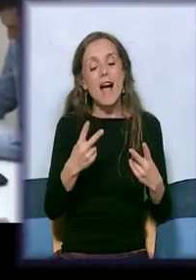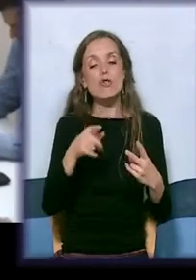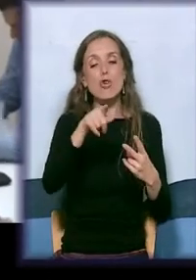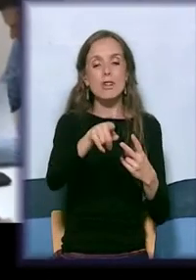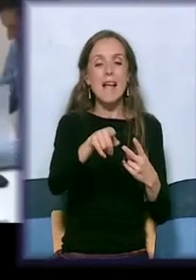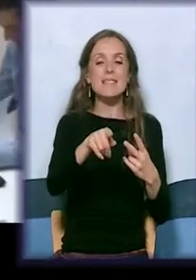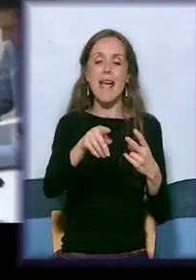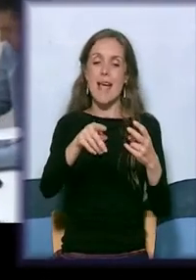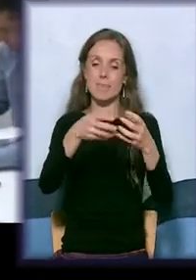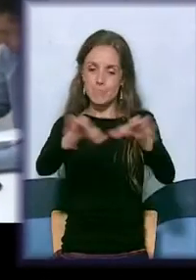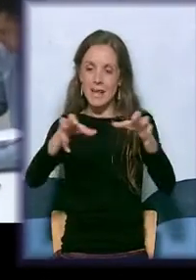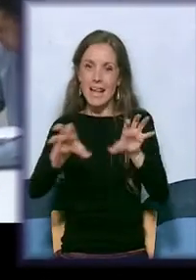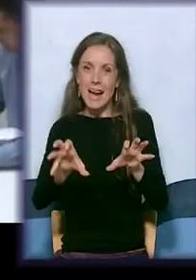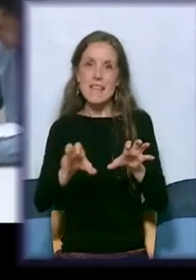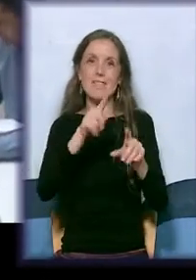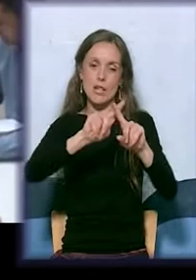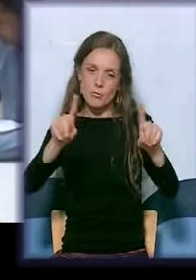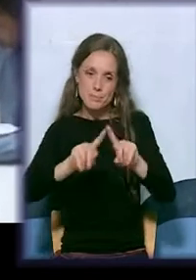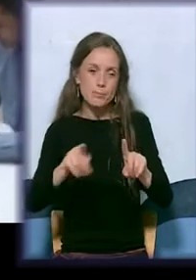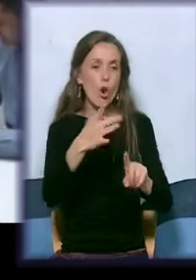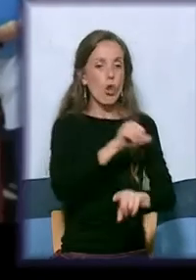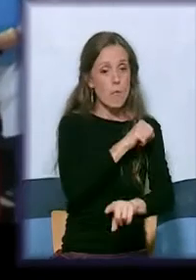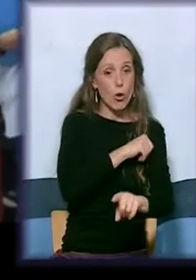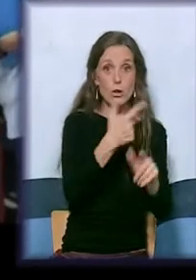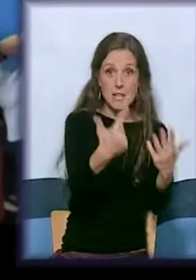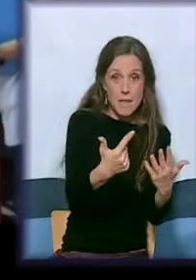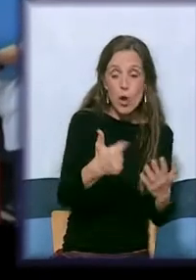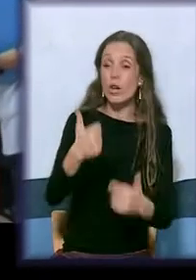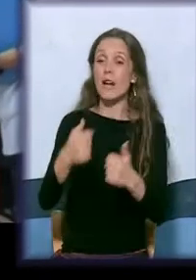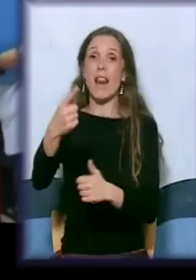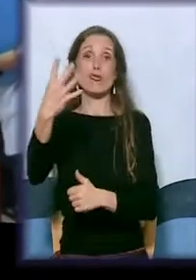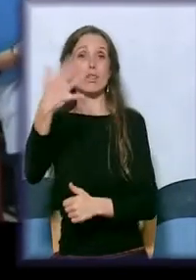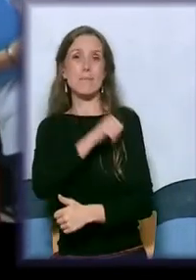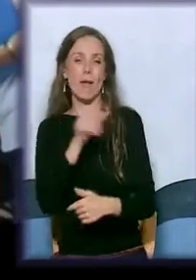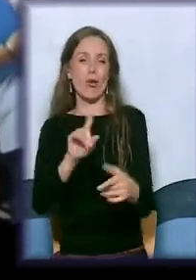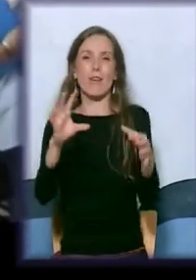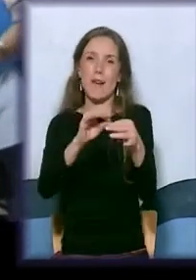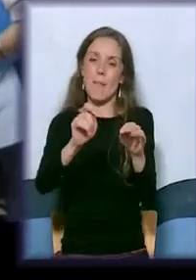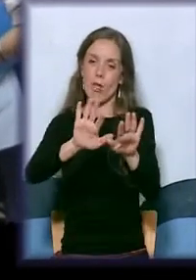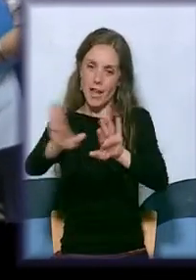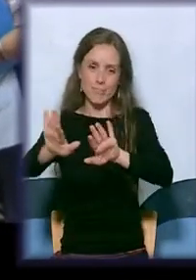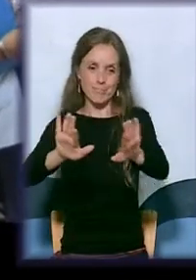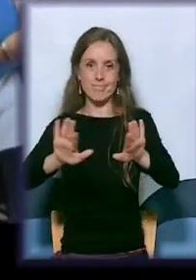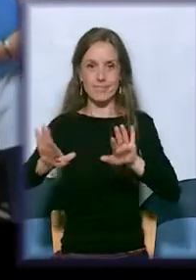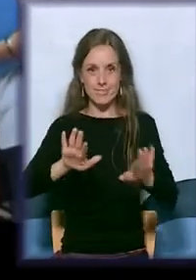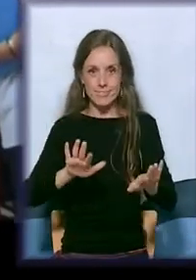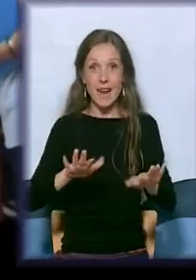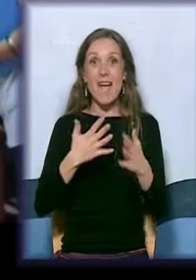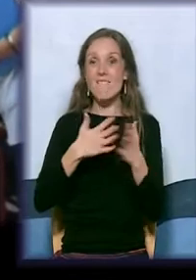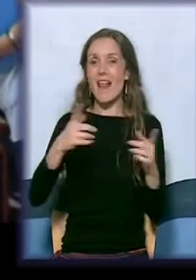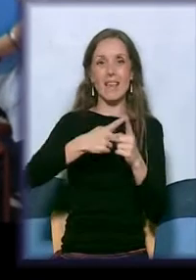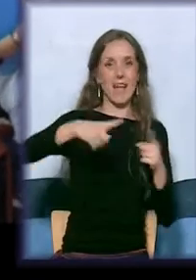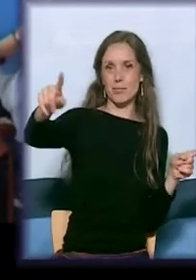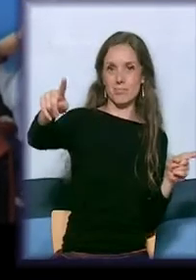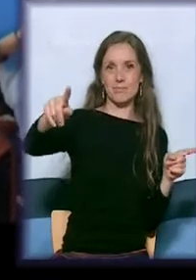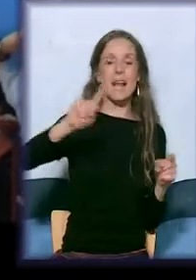po starosnoj dobi, da li su u pitanju korisnici od 7 godina ili možda 45 godina, i tako, jer veliki je raspon. Zato i nisu